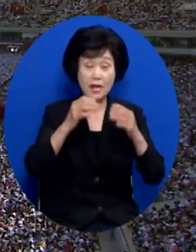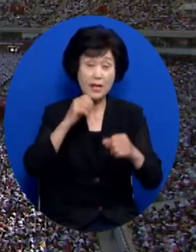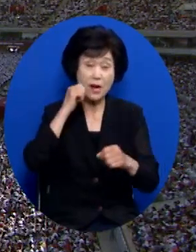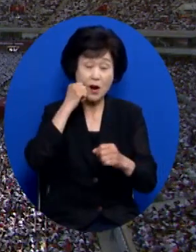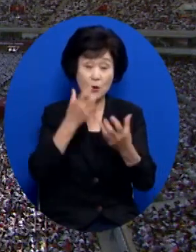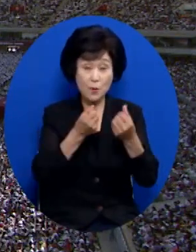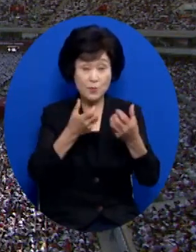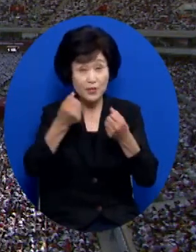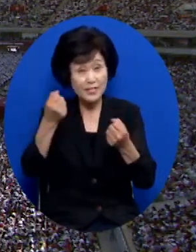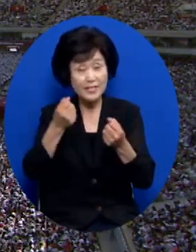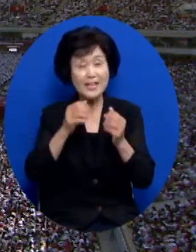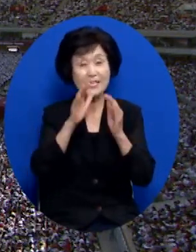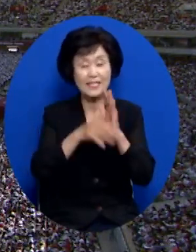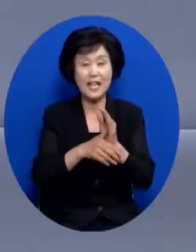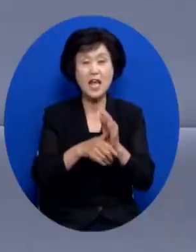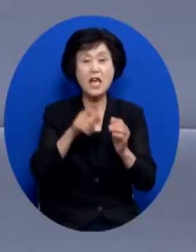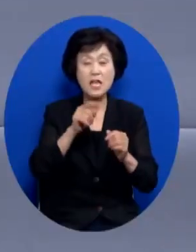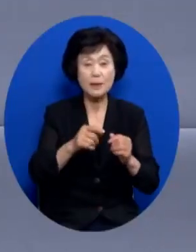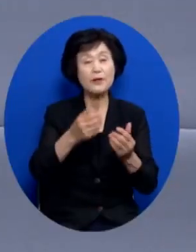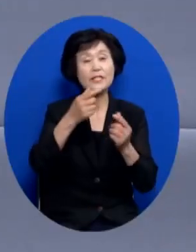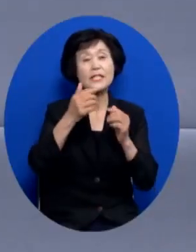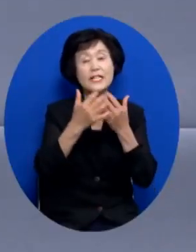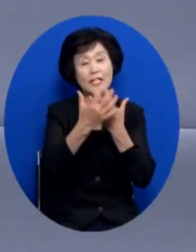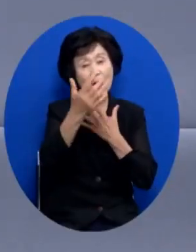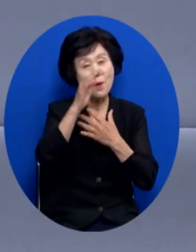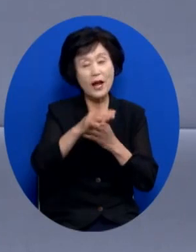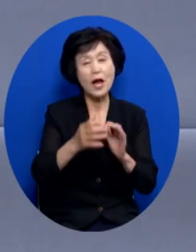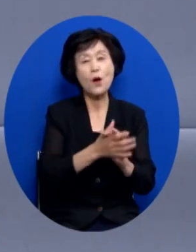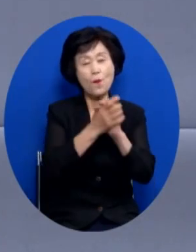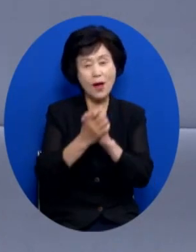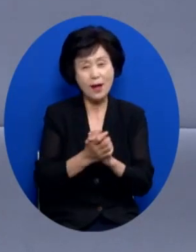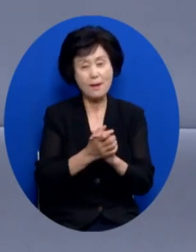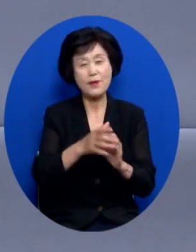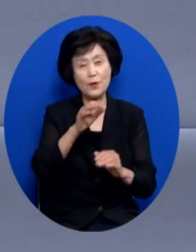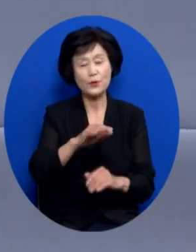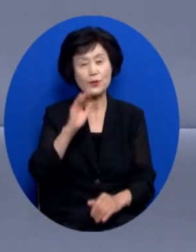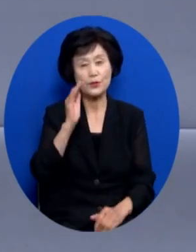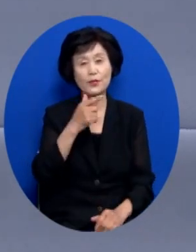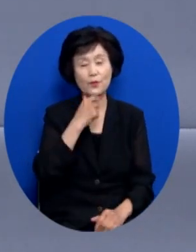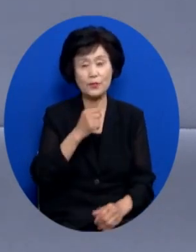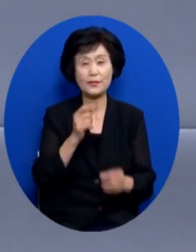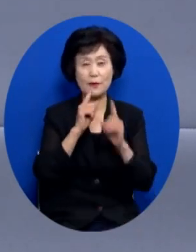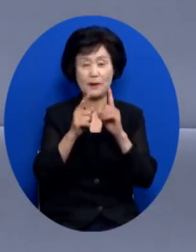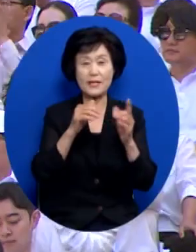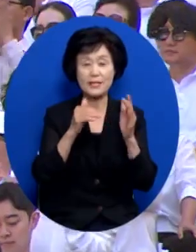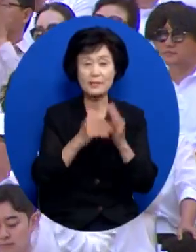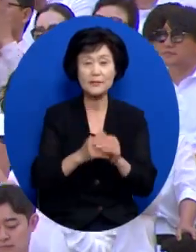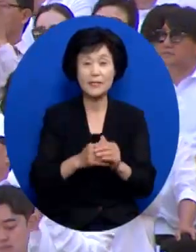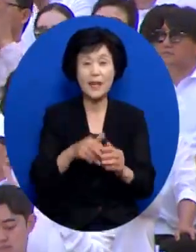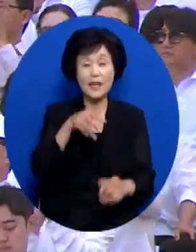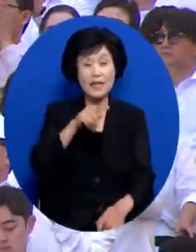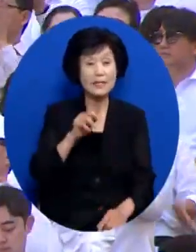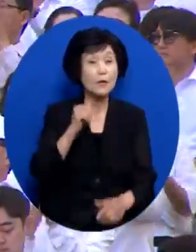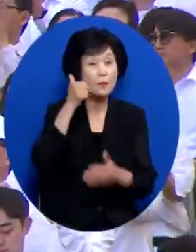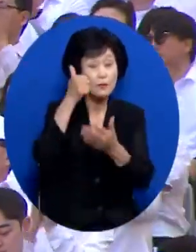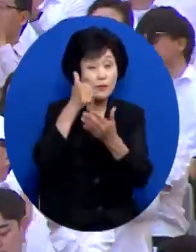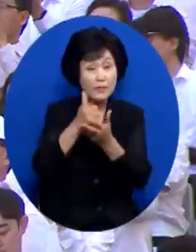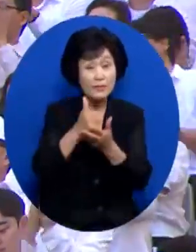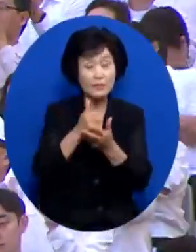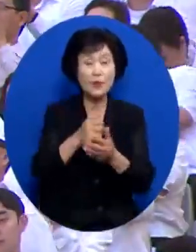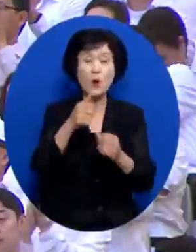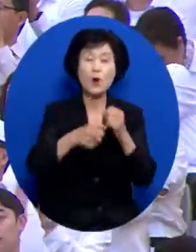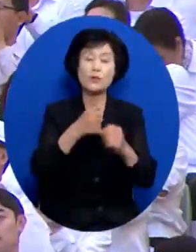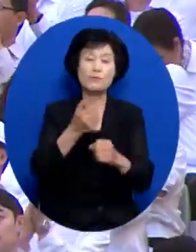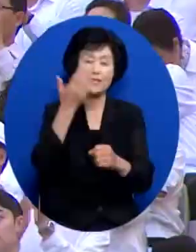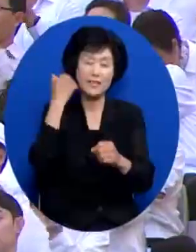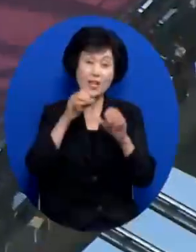때 기념대회가 화합의 메시지를 전하길 바란다고 밝혔습니다. 공동대회장인 백석대학교 총장 장종현 목사는 50년